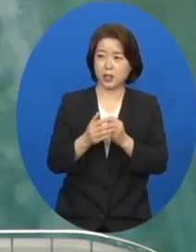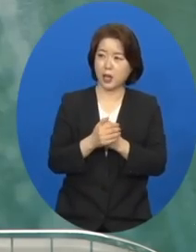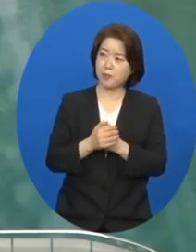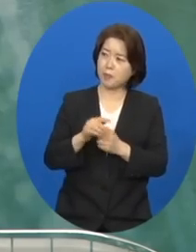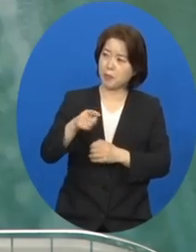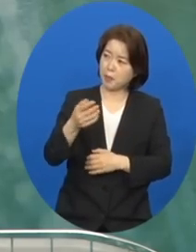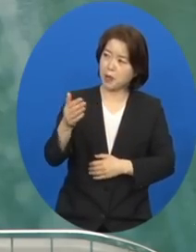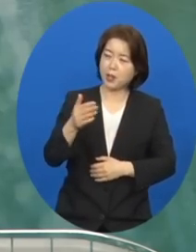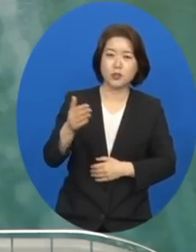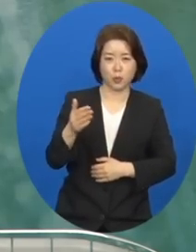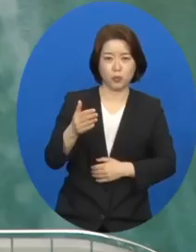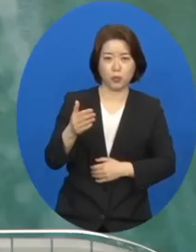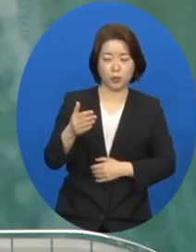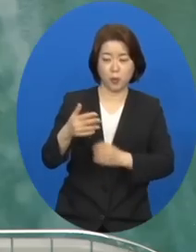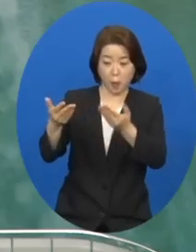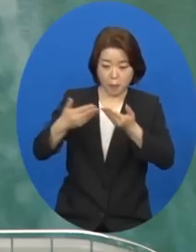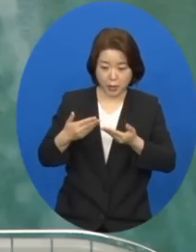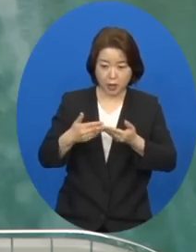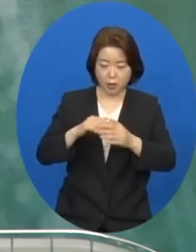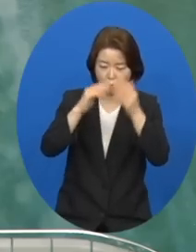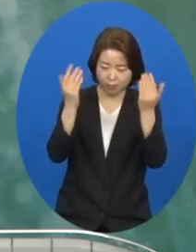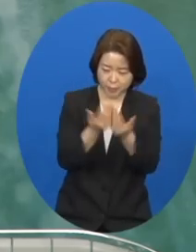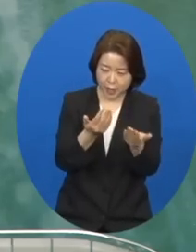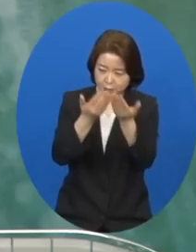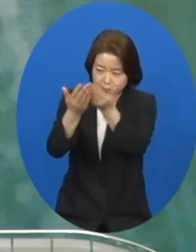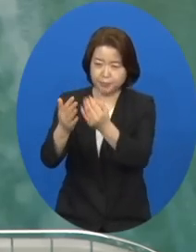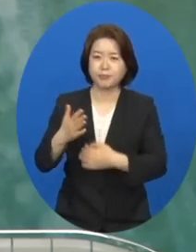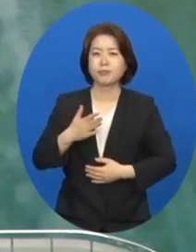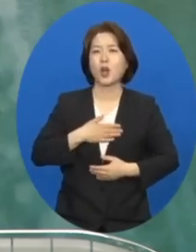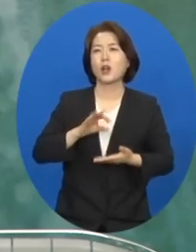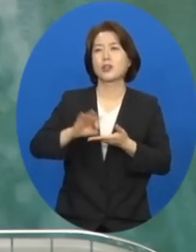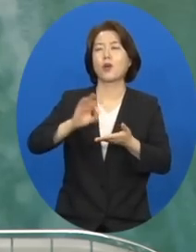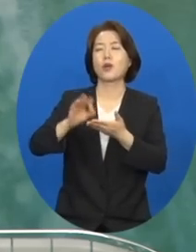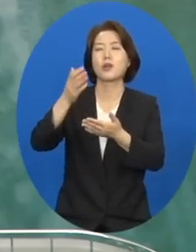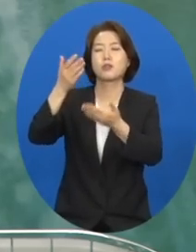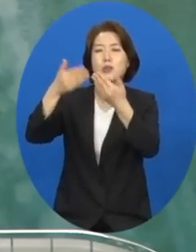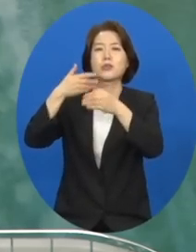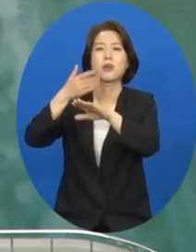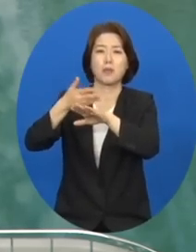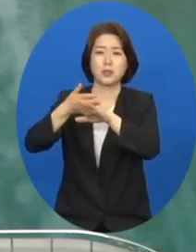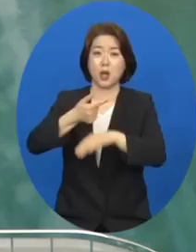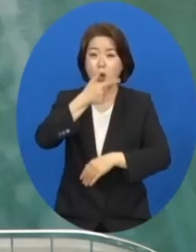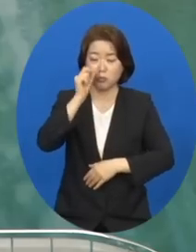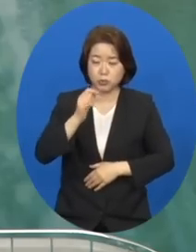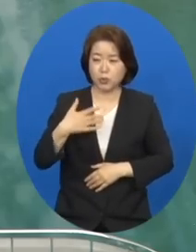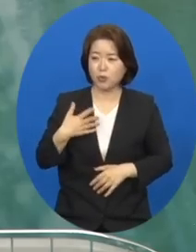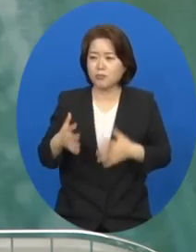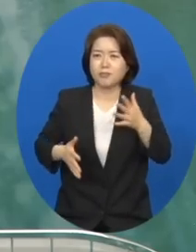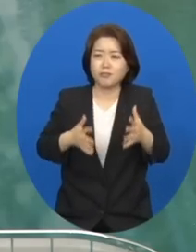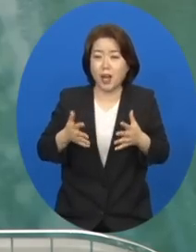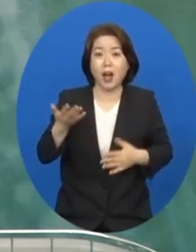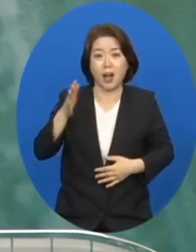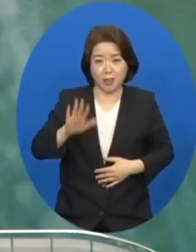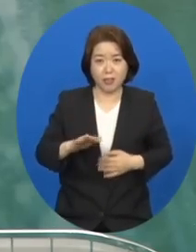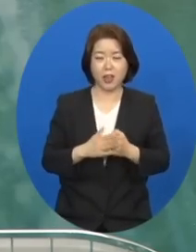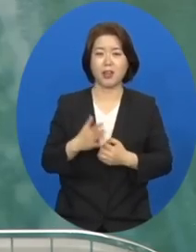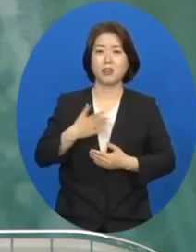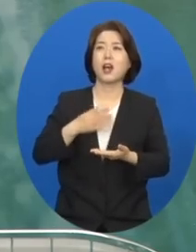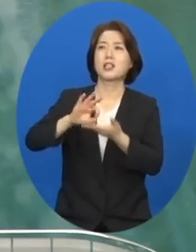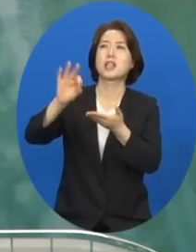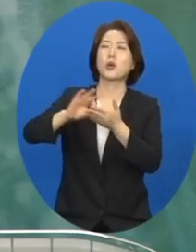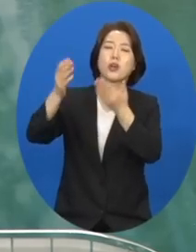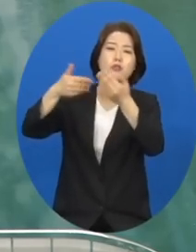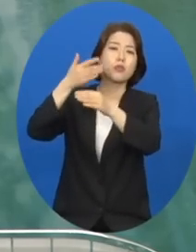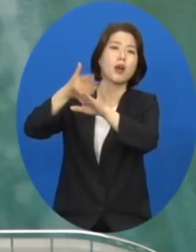같습니다 이거를 다 드리면서 하나님 써주셔서 감사합니다 부족하고 할 줄 아는 거 별로 없는데 써주셔서